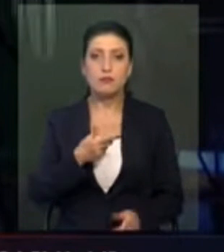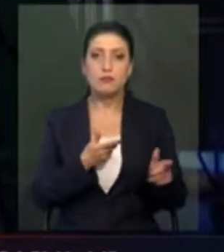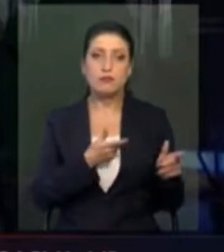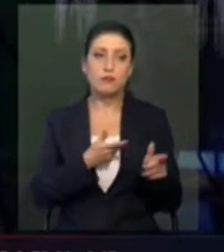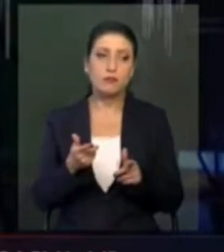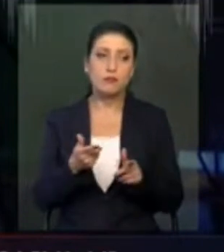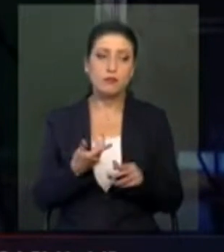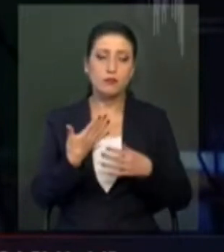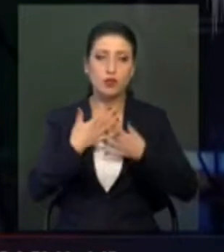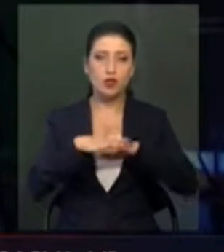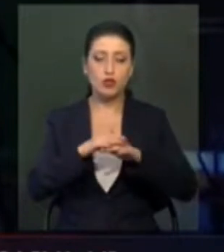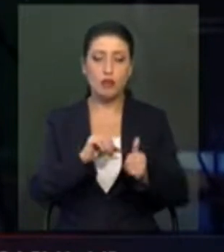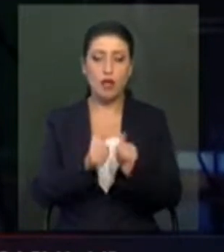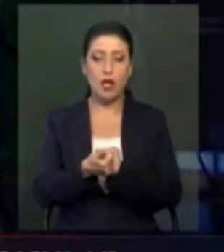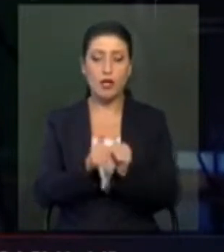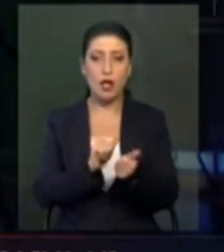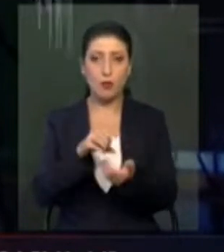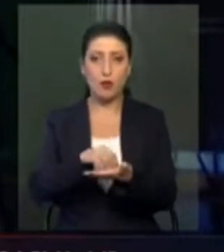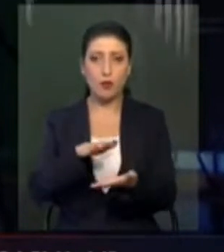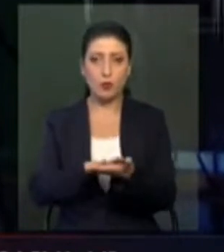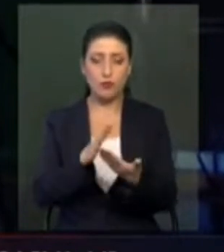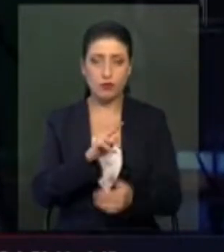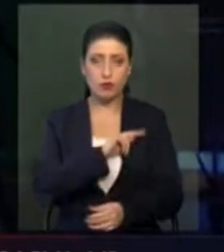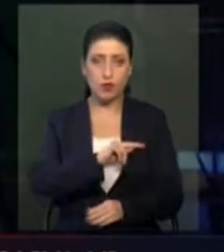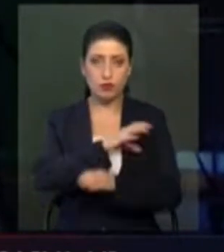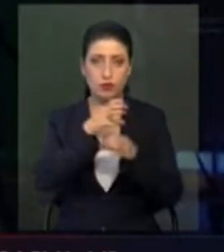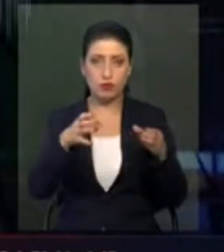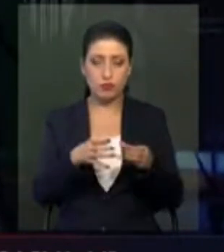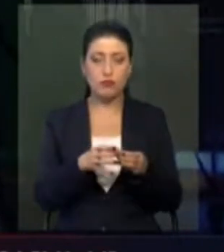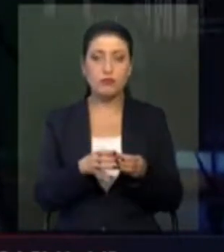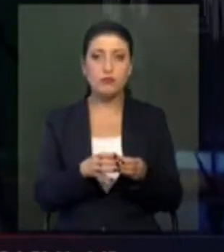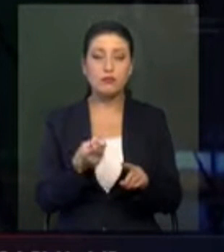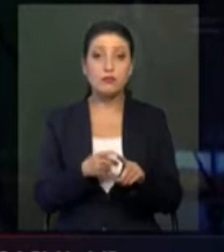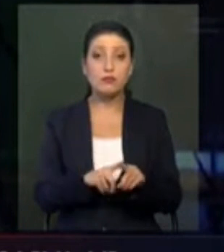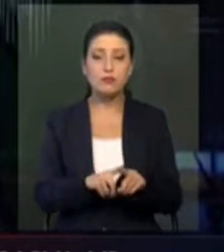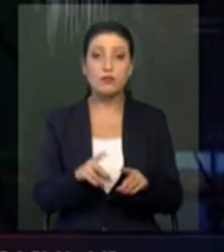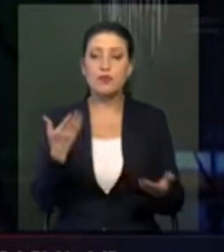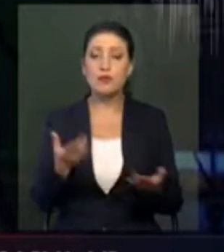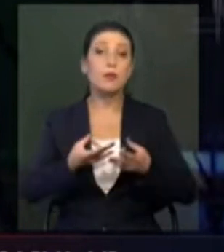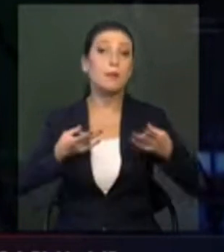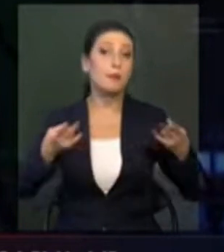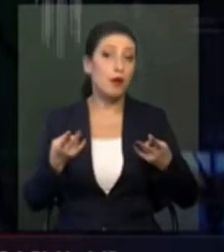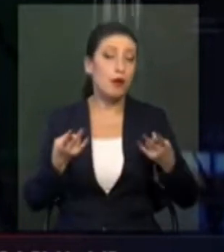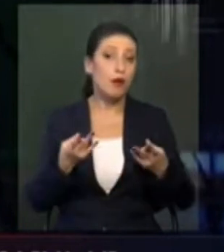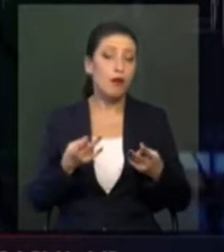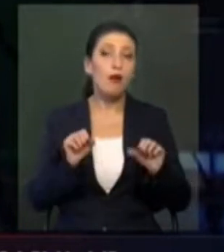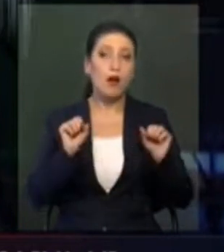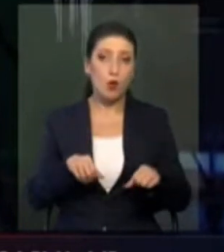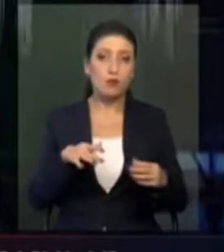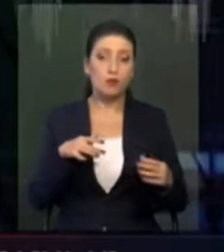ենք նույնիսկ գիշերը հետապահությունը նշանակել իմ աշխատակազմի կողմից, որպեսզի կարիքի դեպքում հրաշք